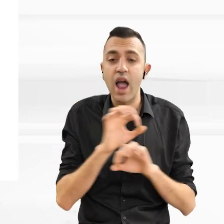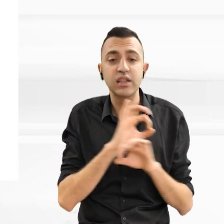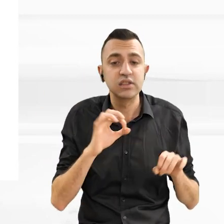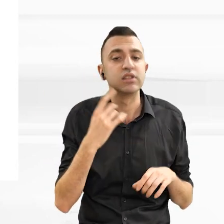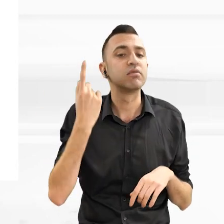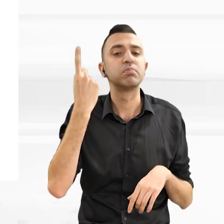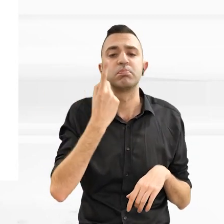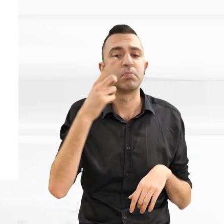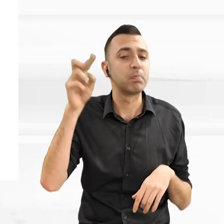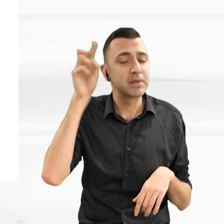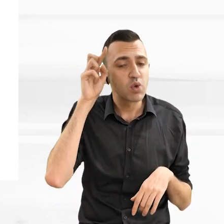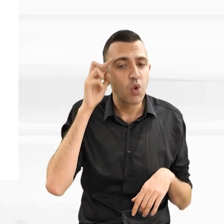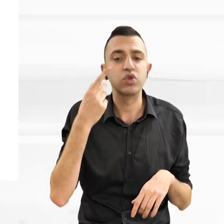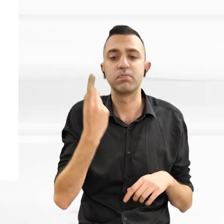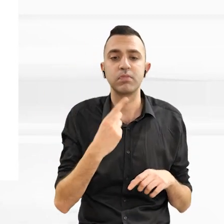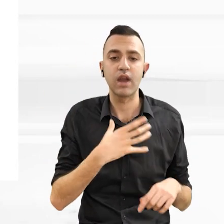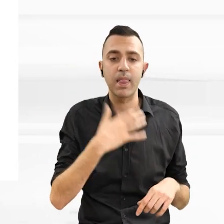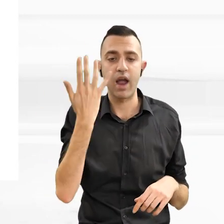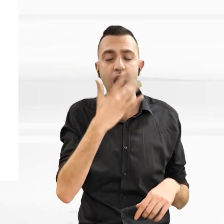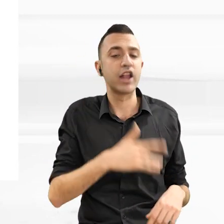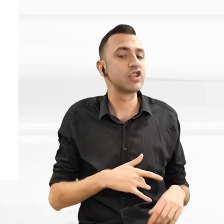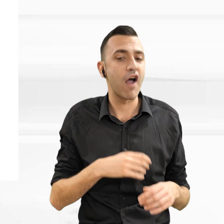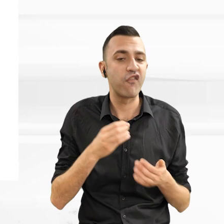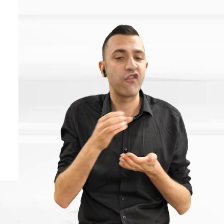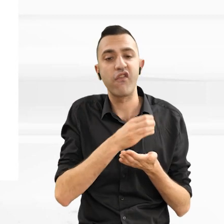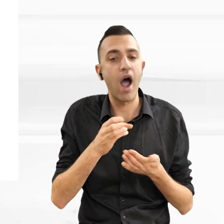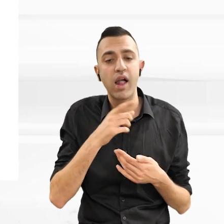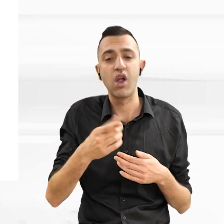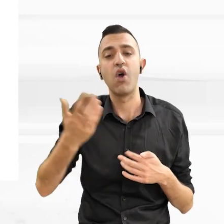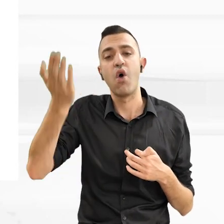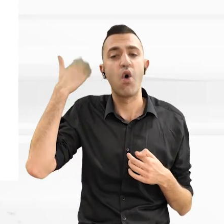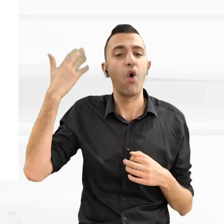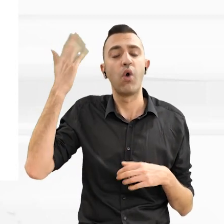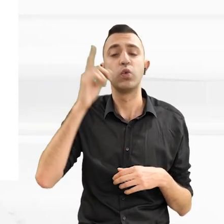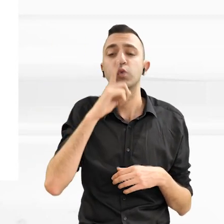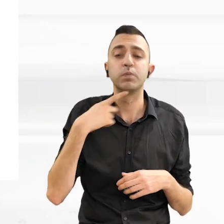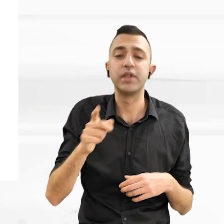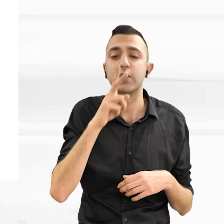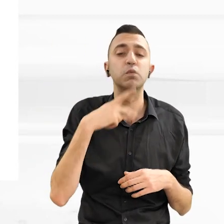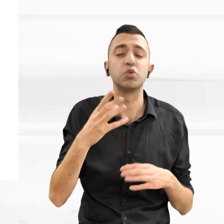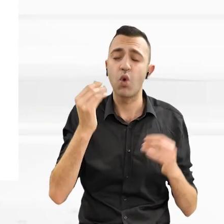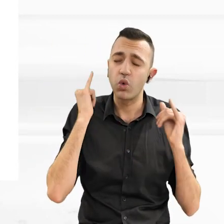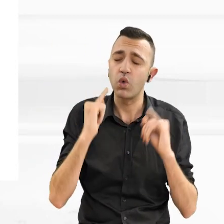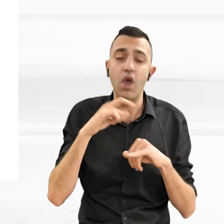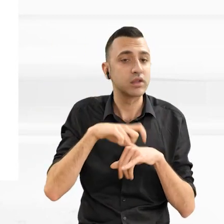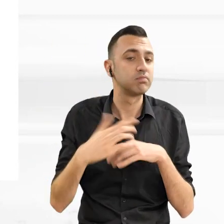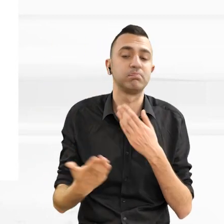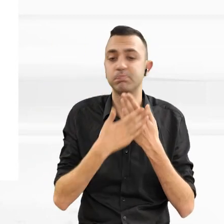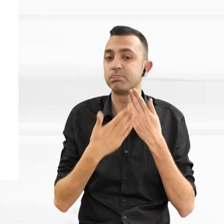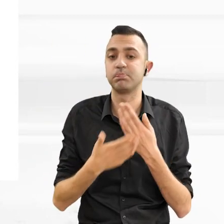etkili bir işlem olan karaciğer falı antik dünyada acı çeken yüz binlerce hastayı Umut vererek yardımcı olmuş